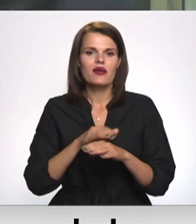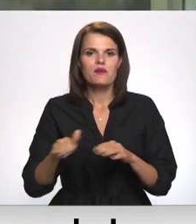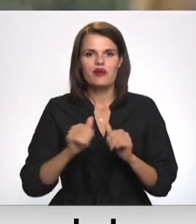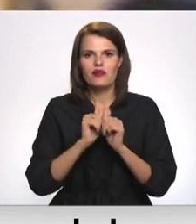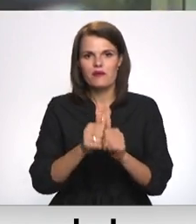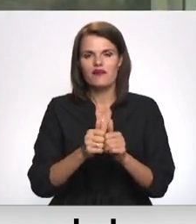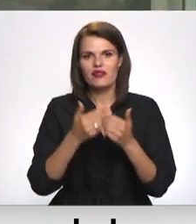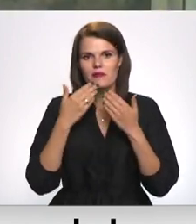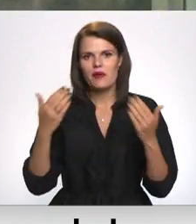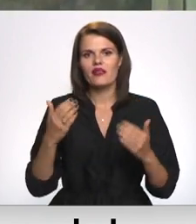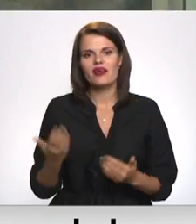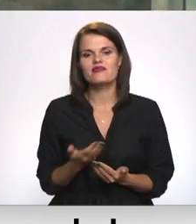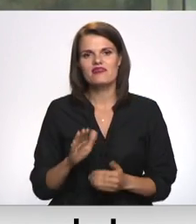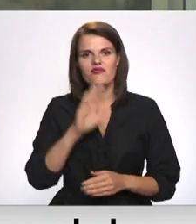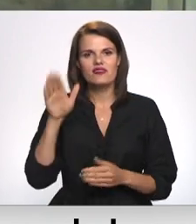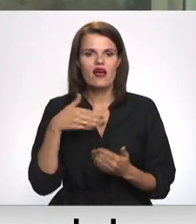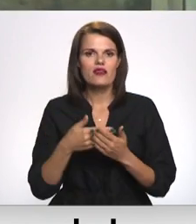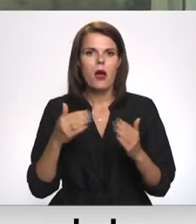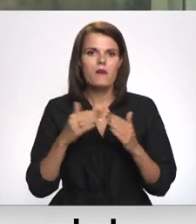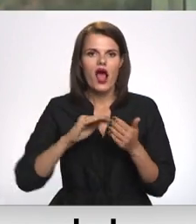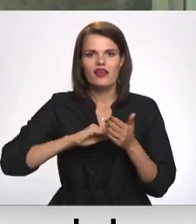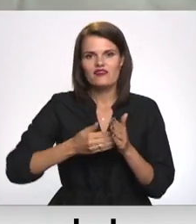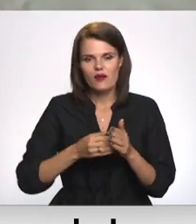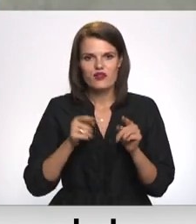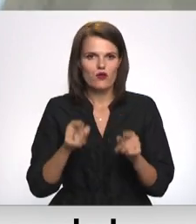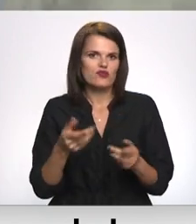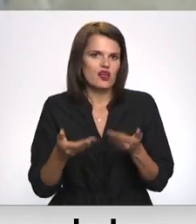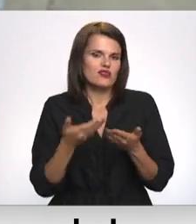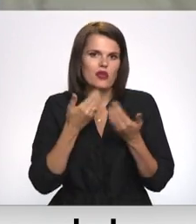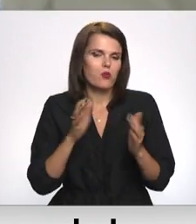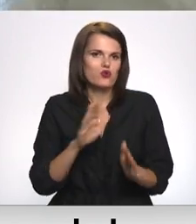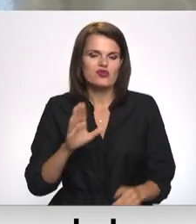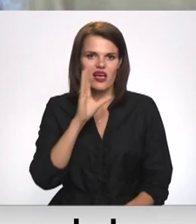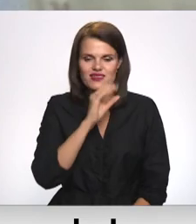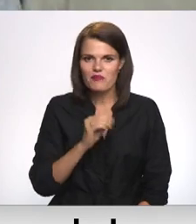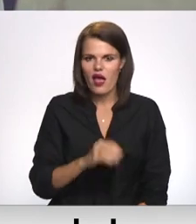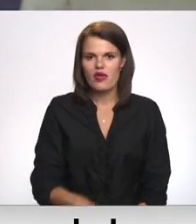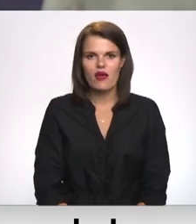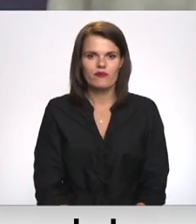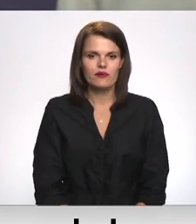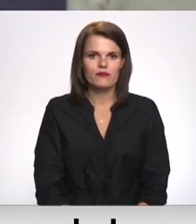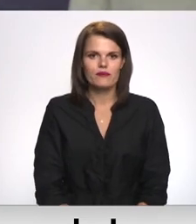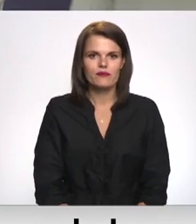pēdējās dzīves dienas, ja mājas apstākļos tas nebūs iespējams. Madara Līcīte, Olavs Peršavics, Latvijas televīzija.